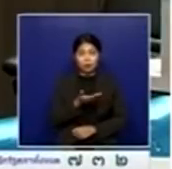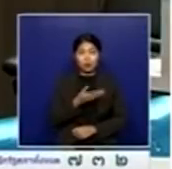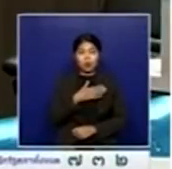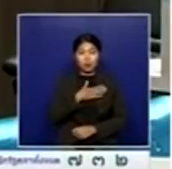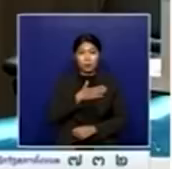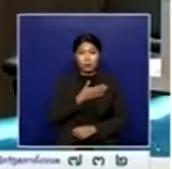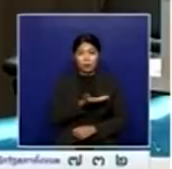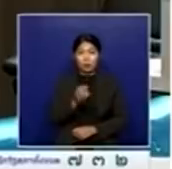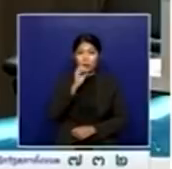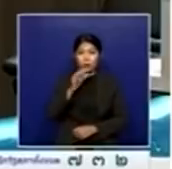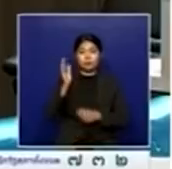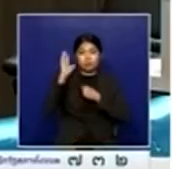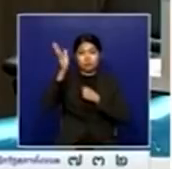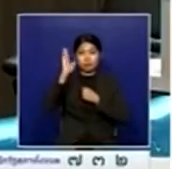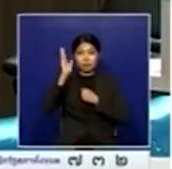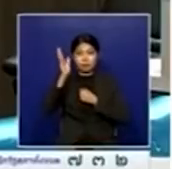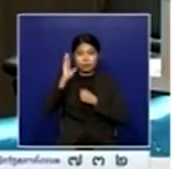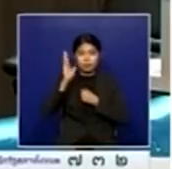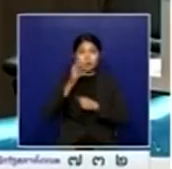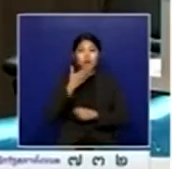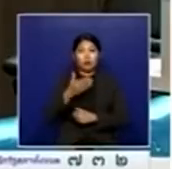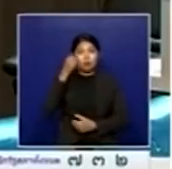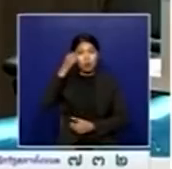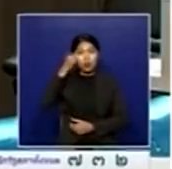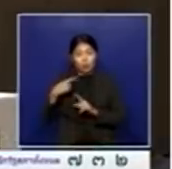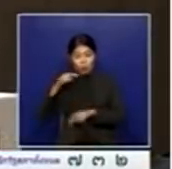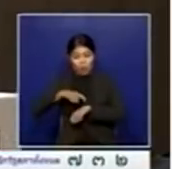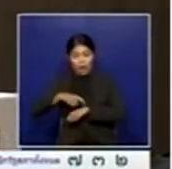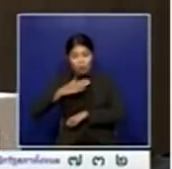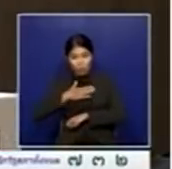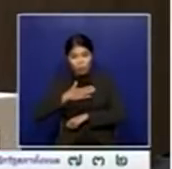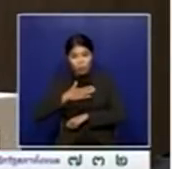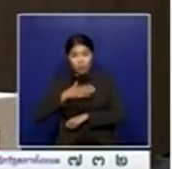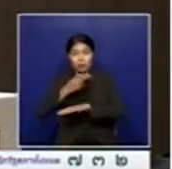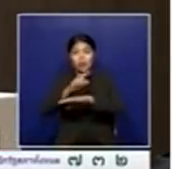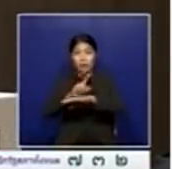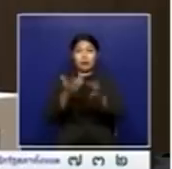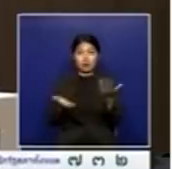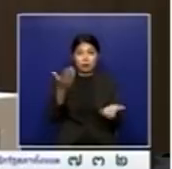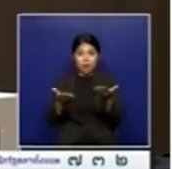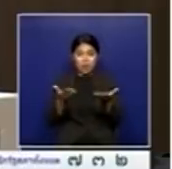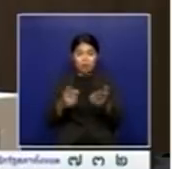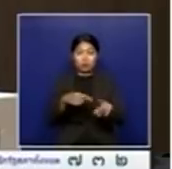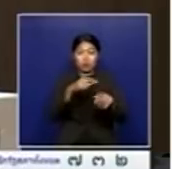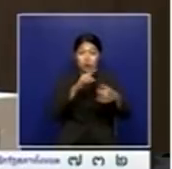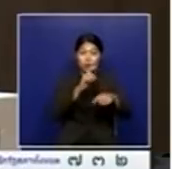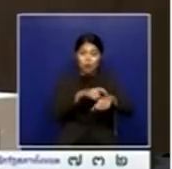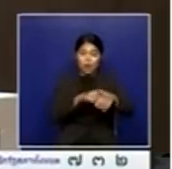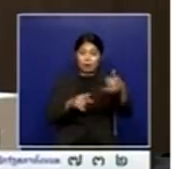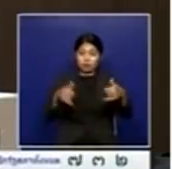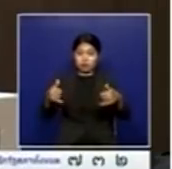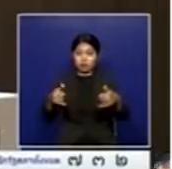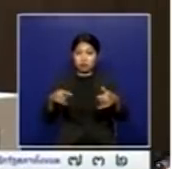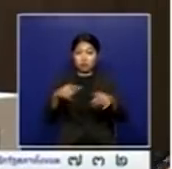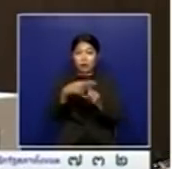ทั้งฝ่ายที่เห็นด้วยและไม่เห็นด้วยนะครับการแก้ไขในแล้วก็การตั้งสสรเนี่ยก็ถูกมองว่าเป็นการกระทำที่มันขัดกันและ